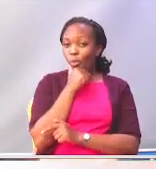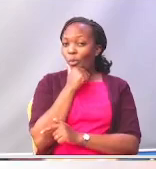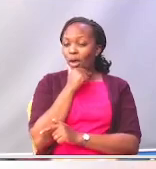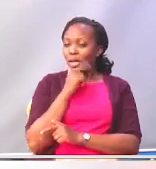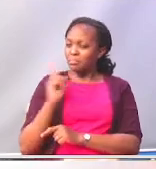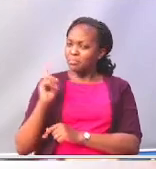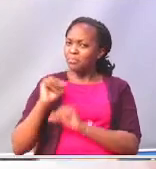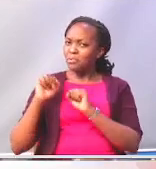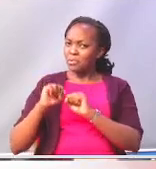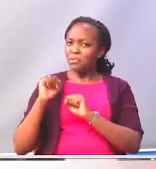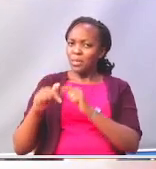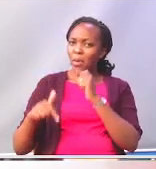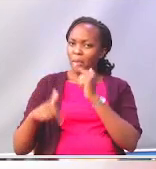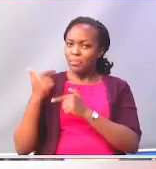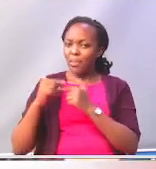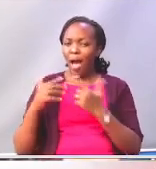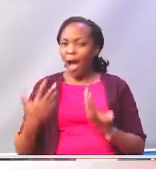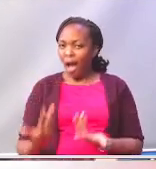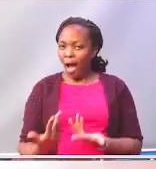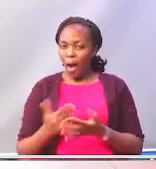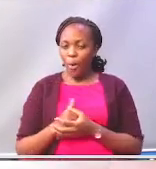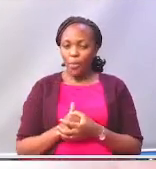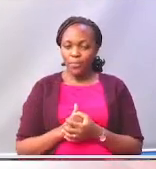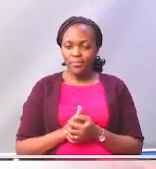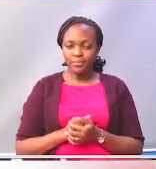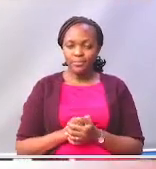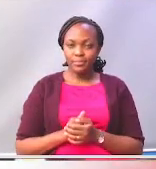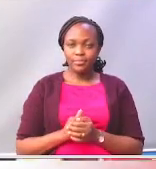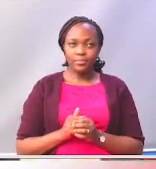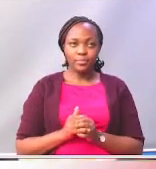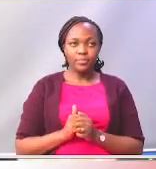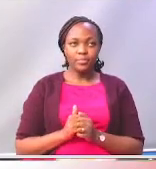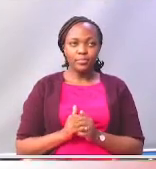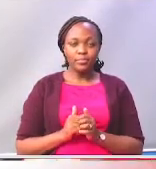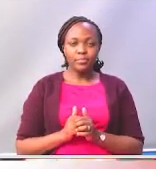County come August 9. Boniface Barasa, TV 47, Trans.